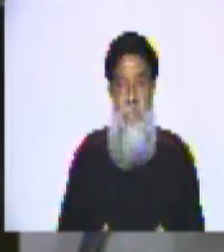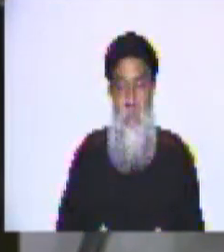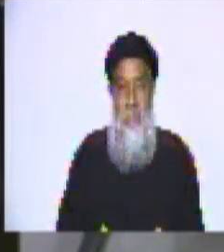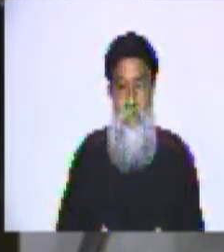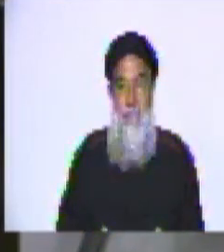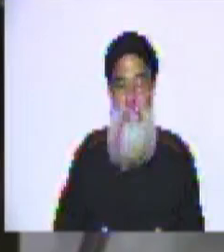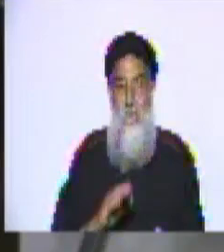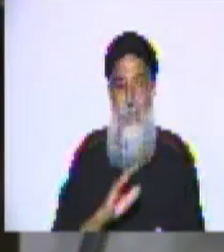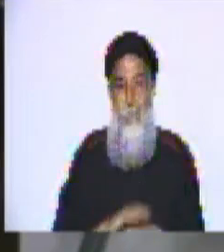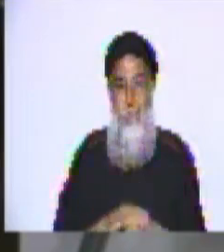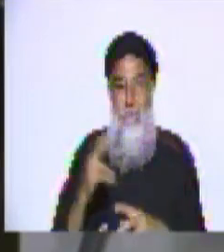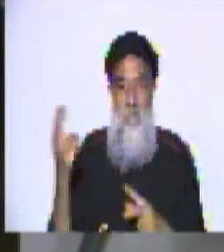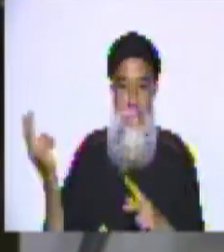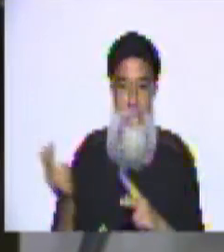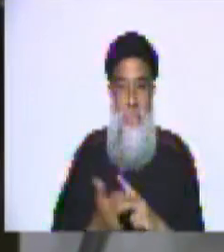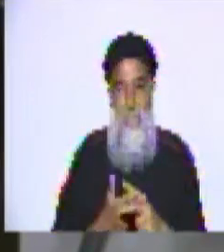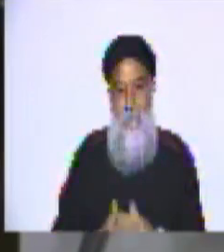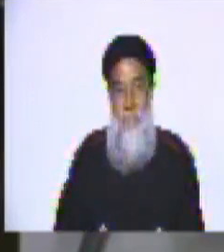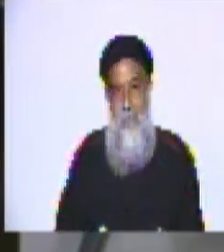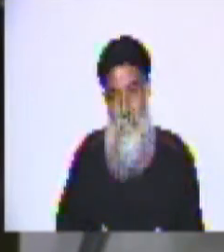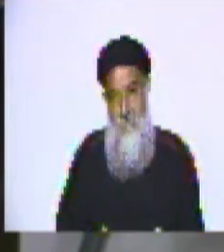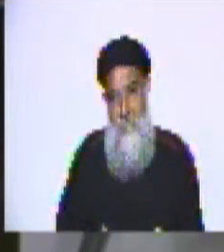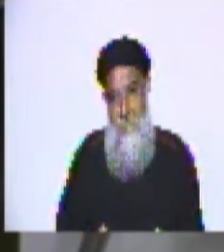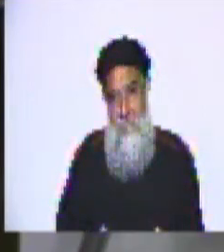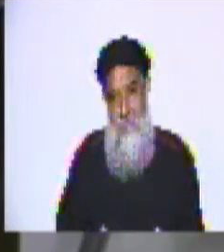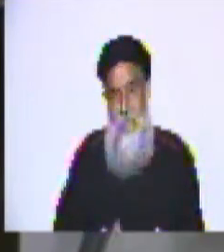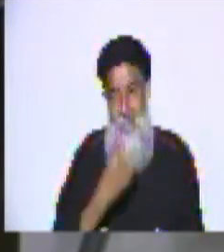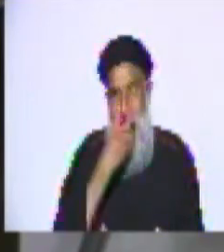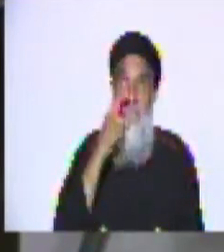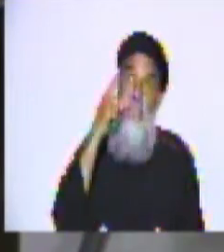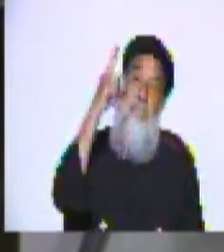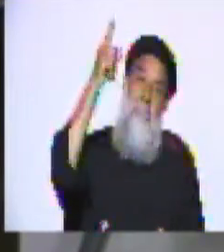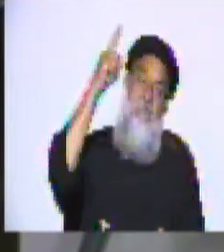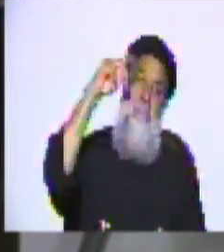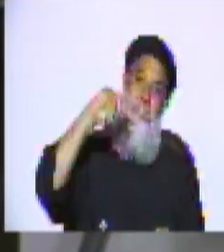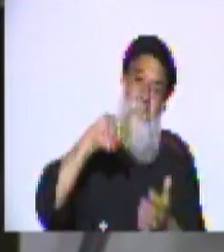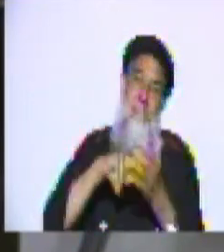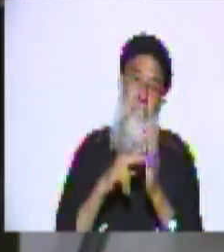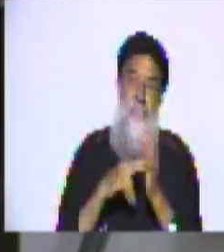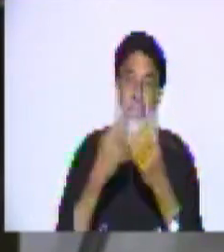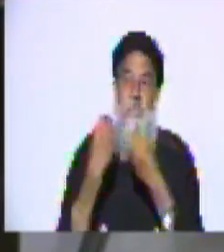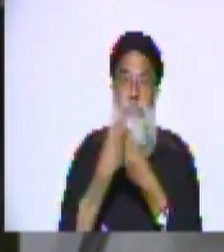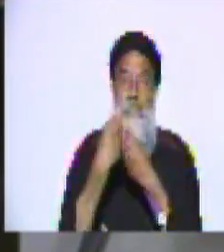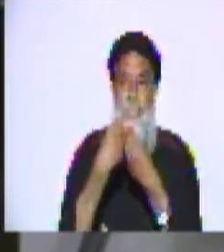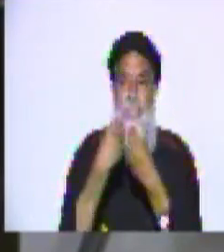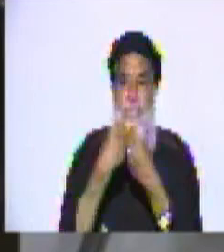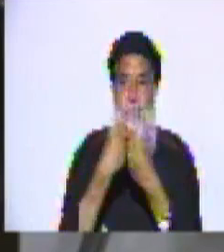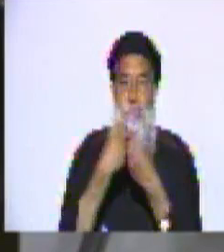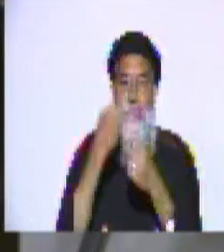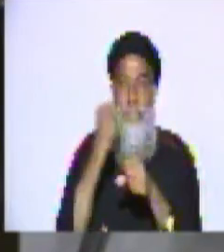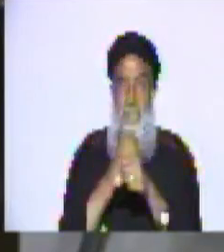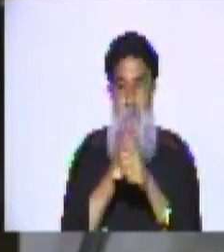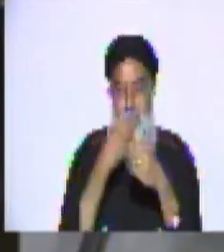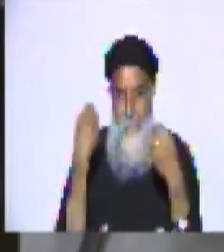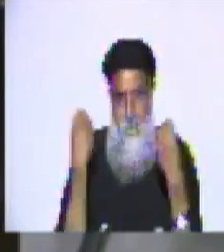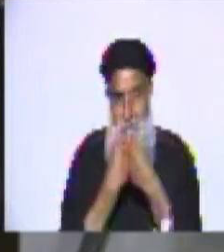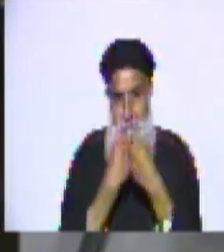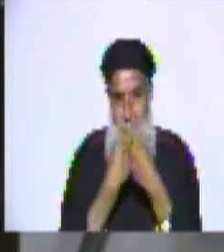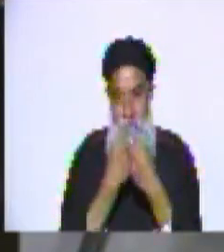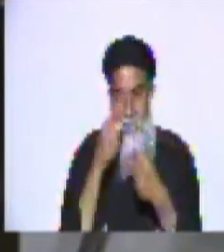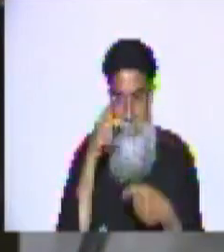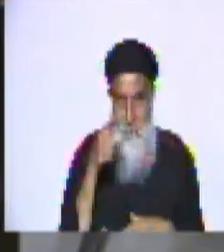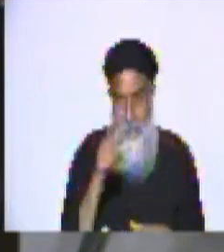حابين خدمة الناس كده يعني. يبقى روح ربنا بيعمل بينا، بيشتغل بينا.